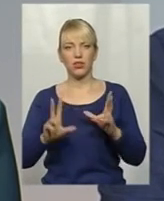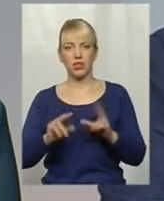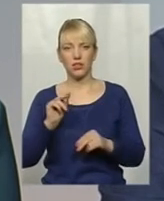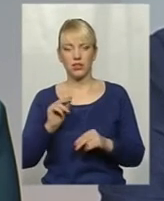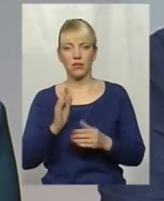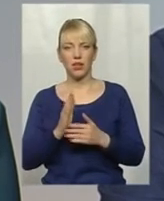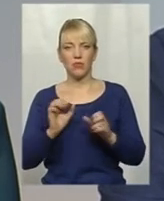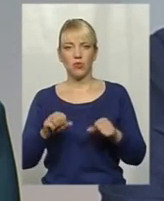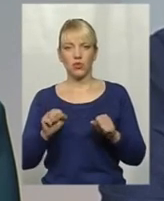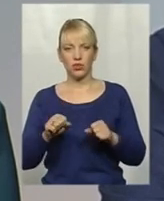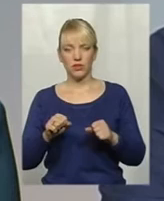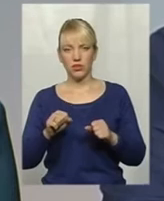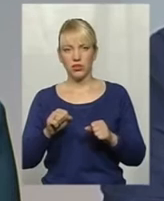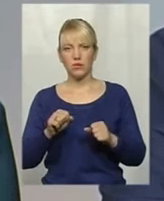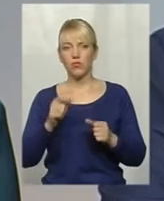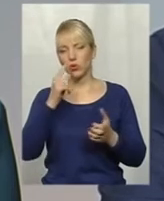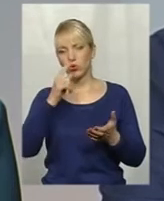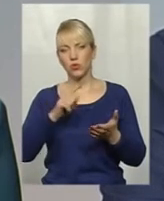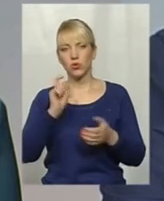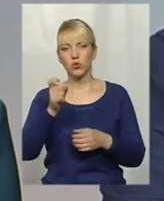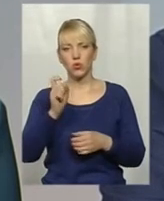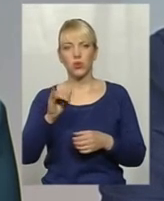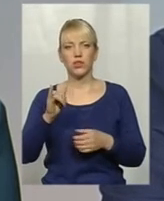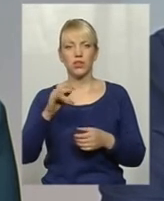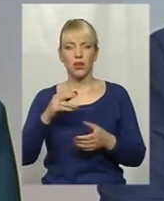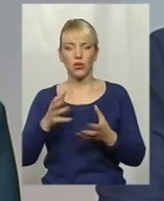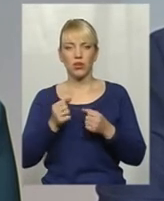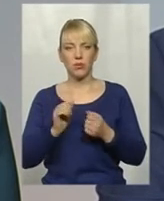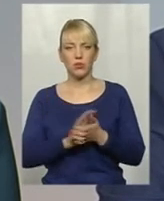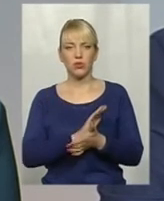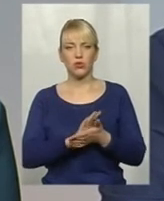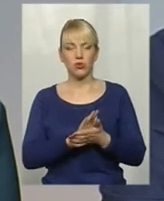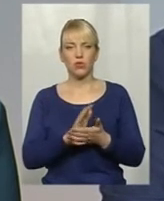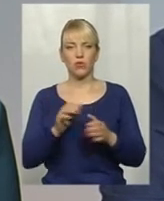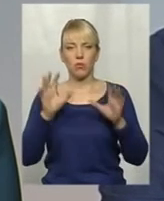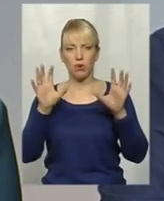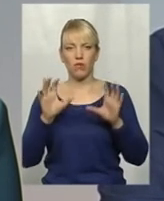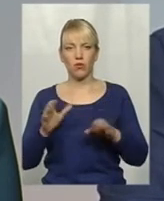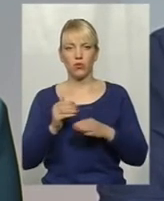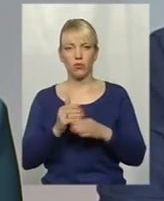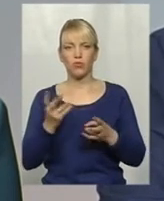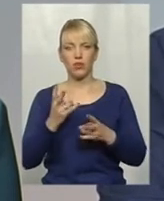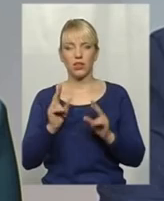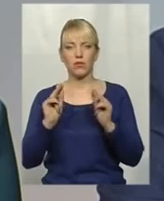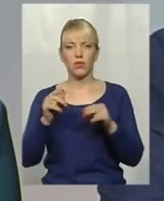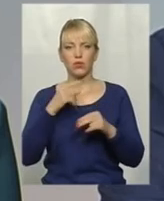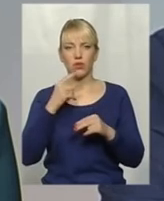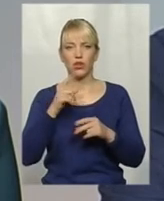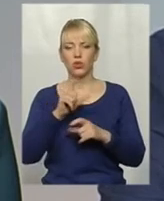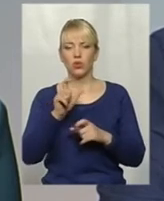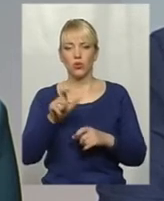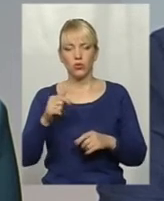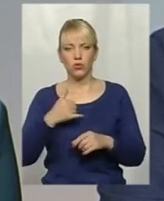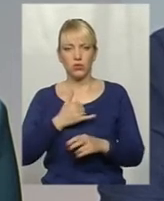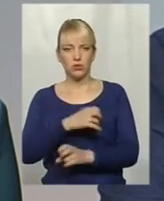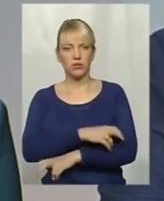можливість достукатися і отримати безкоштовну правову допомогу. Тому що треба говорити відверто, сьогодні дійсно люди не багаті в основному, і